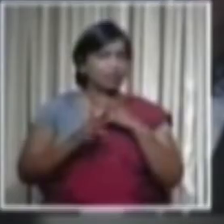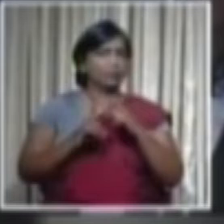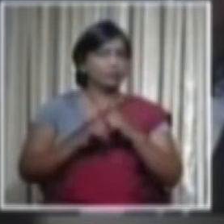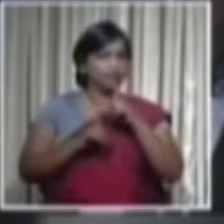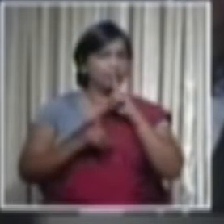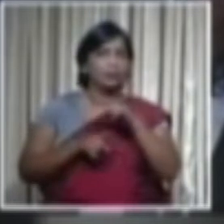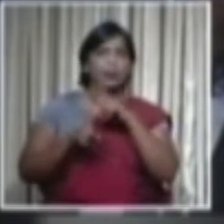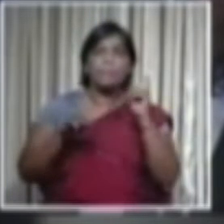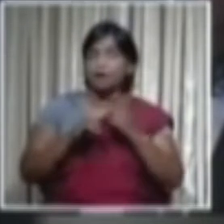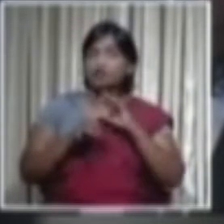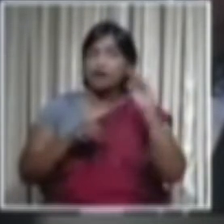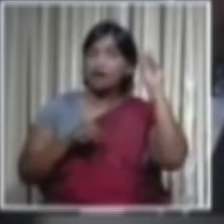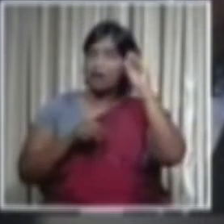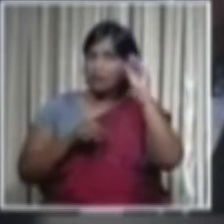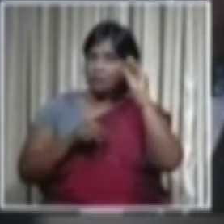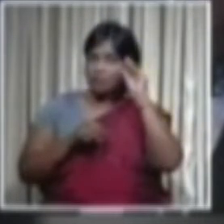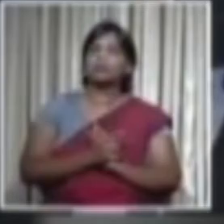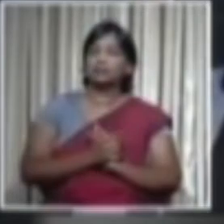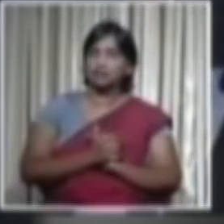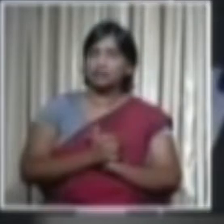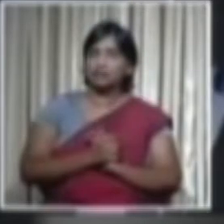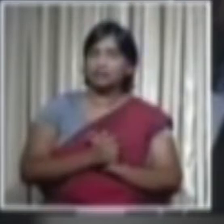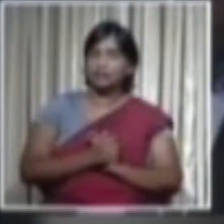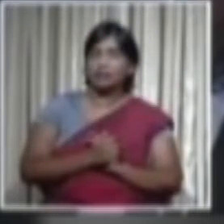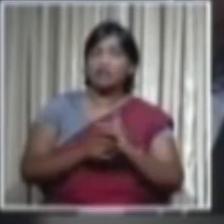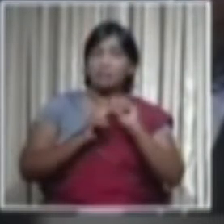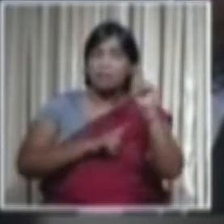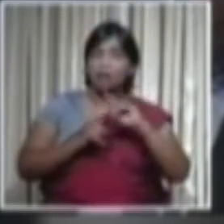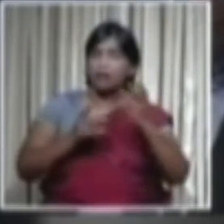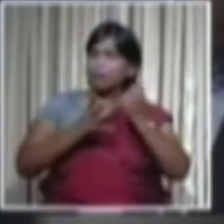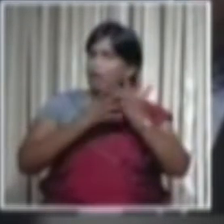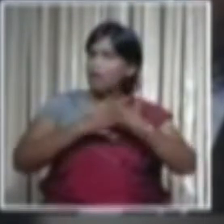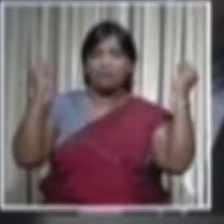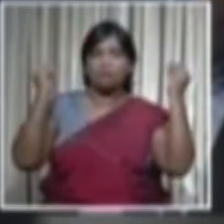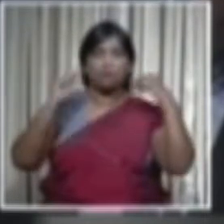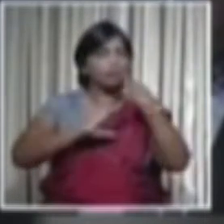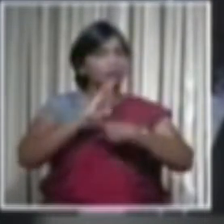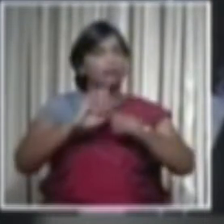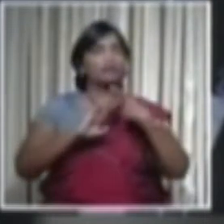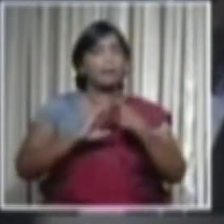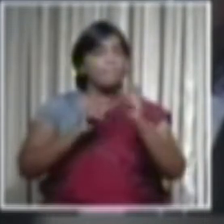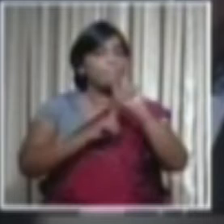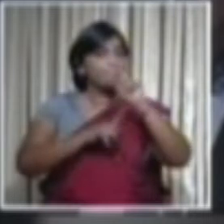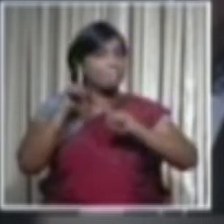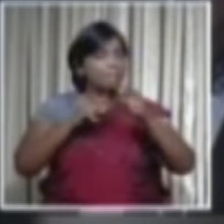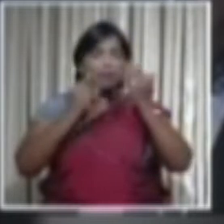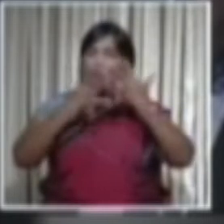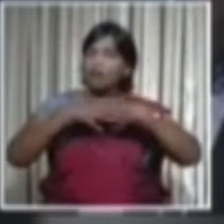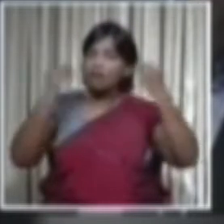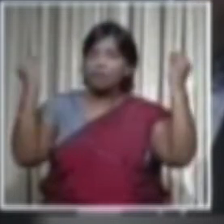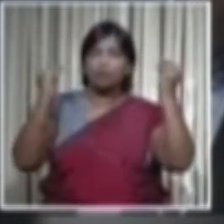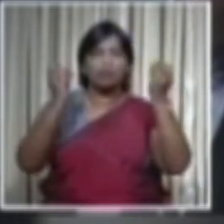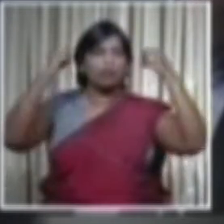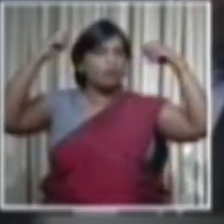ඒ ප්‍රශ්නේ ආවේ හවස ඊට පෙරාතුව විදුලි බලය සම්පූර්ණ ගියා රටේ. පාර්ලිමේන්තුවේ විදුලි බලය වැඩ කරන්නේ